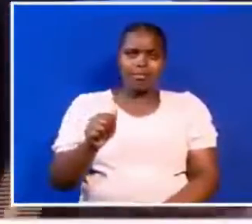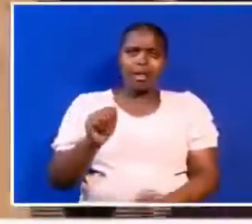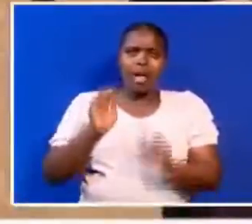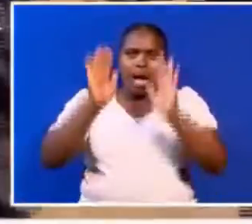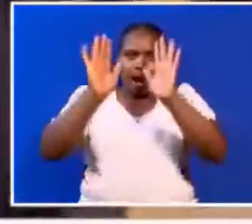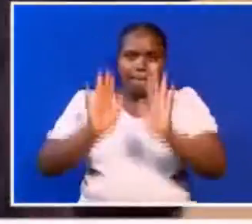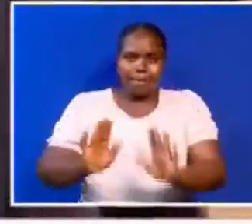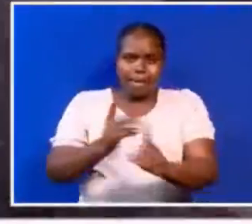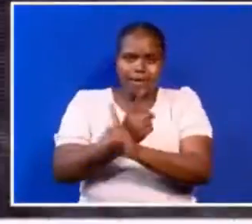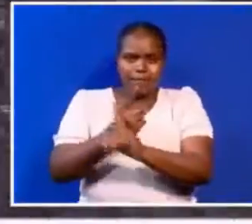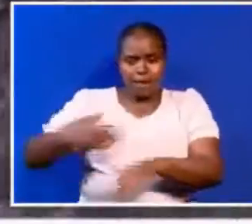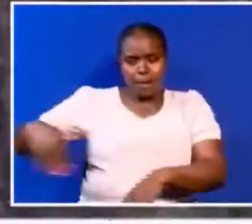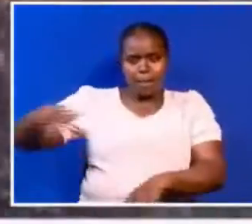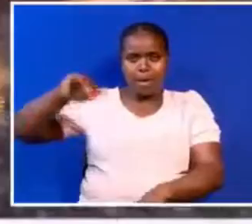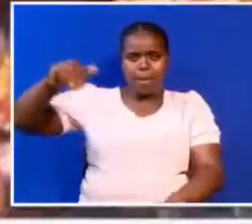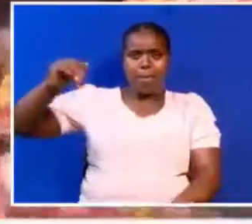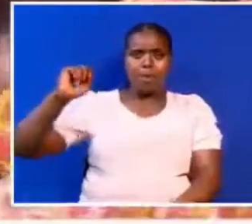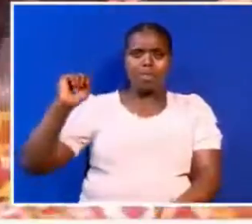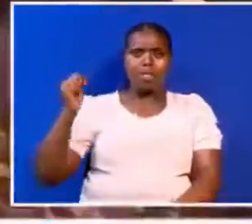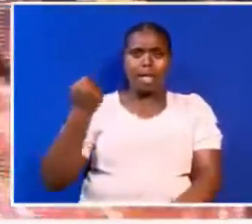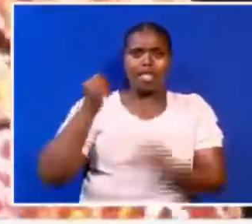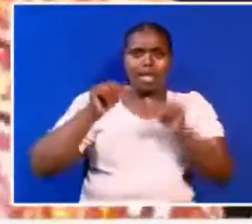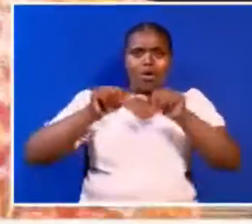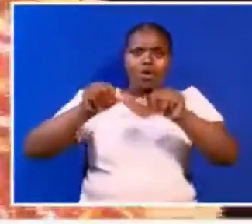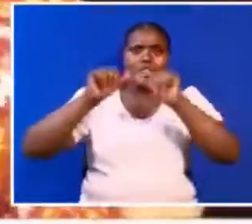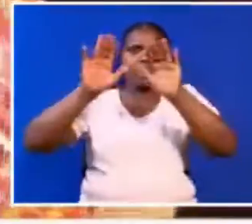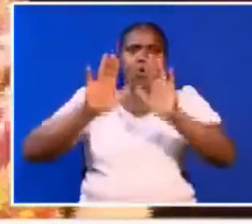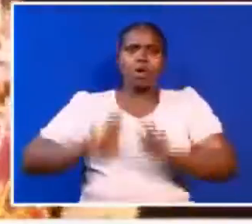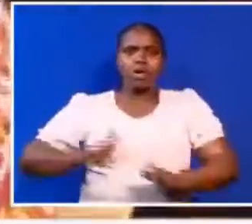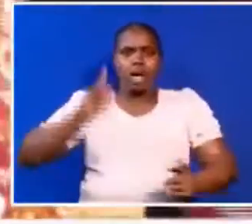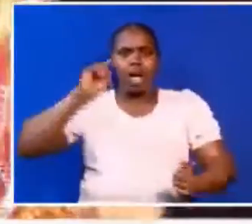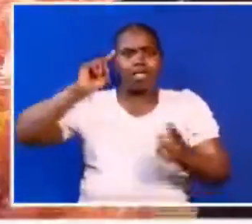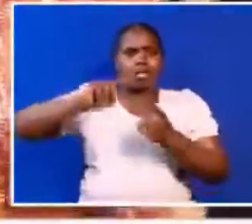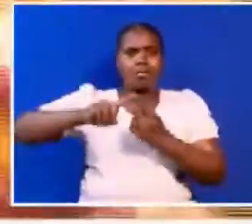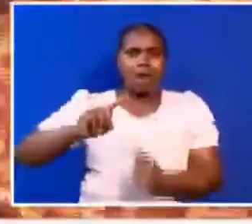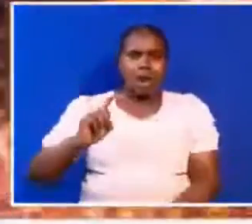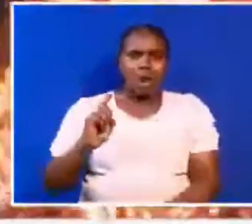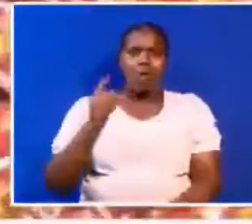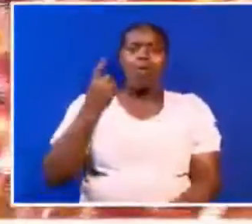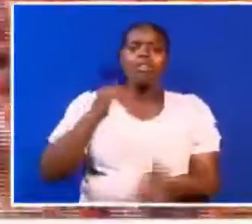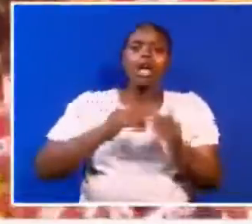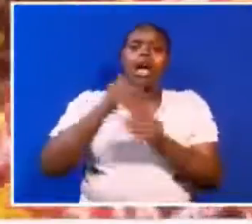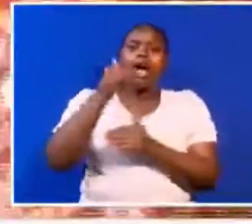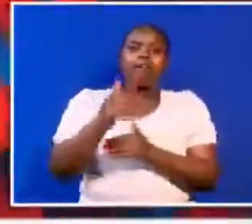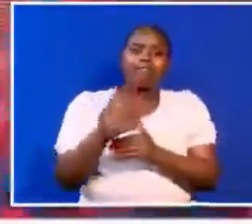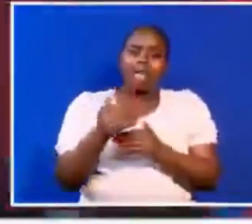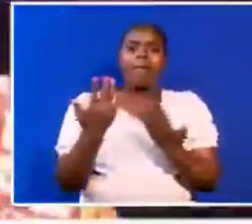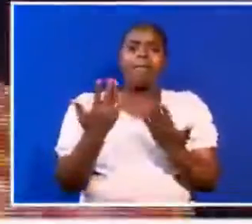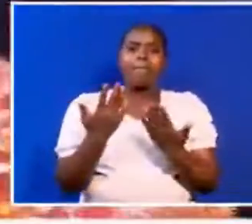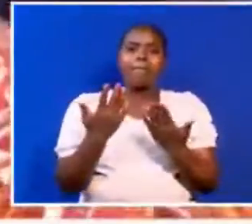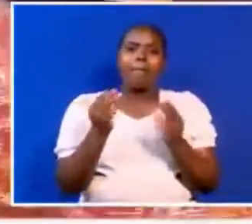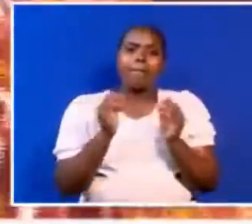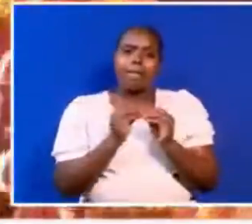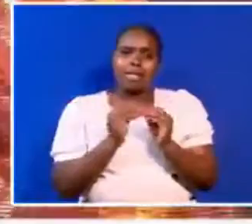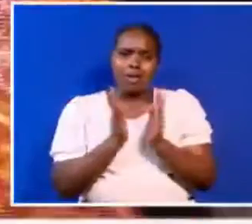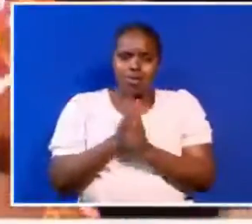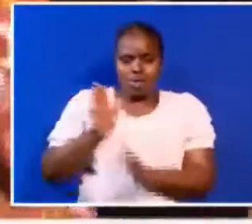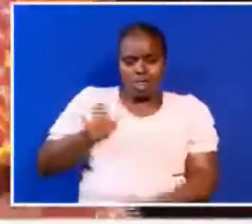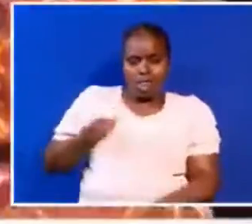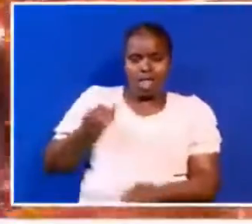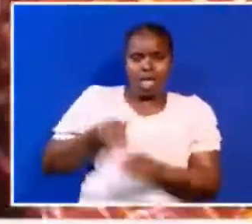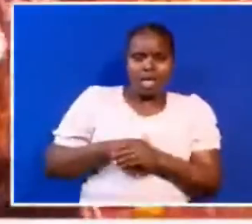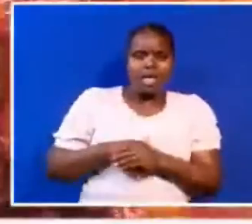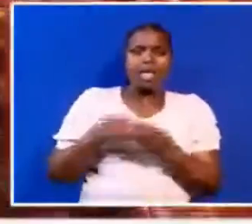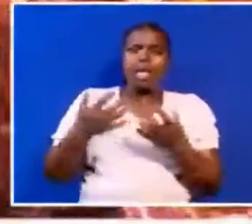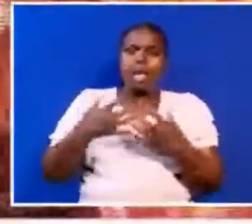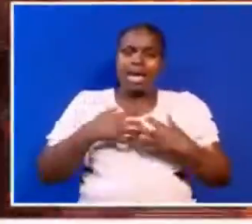maeneo mbalimbali ya Mlima Kenya kuendeleza kampeni za Azimio la Umoja eneo hilo baada ya kuandaa kikao na kina mama kaunti ya Garissa